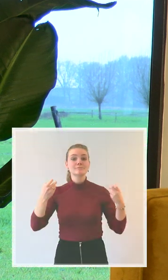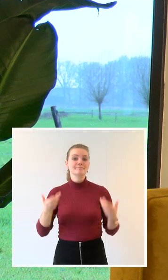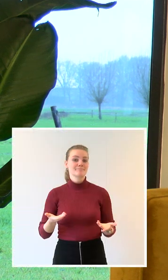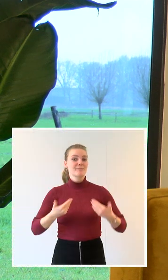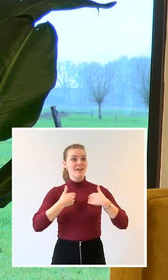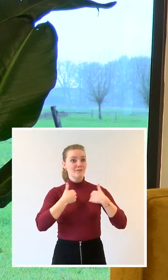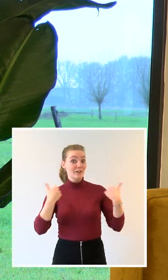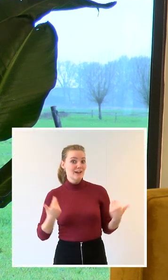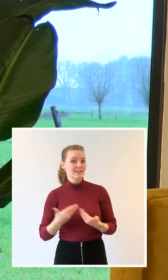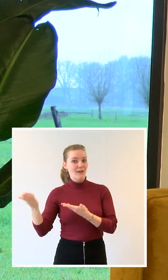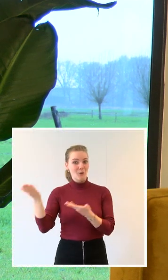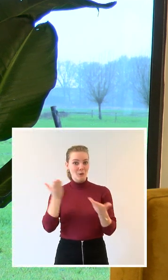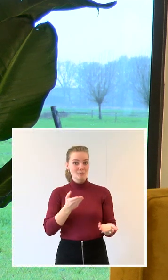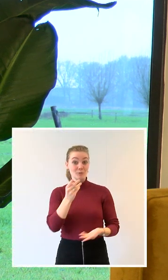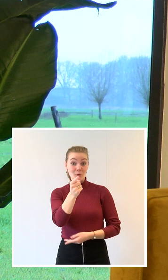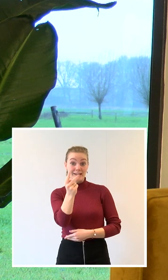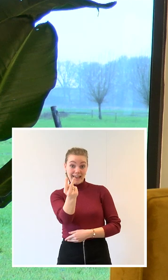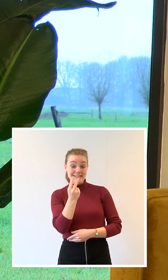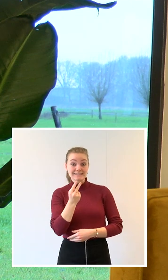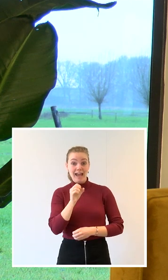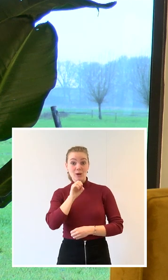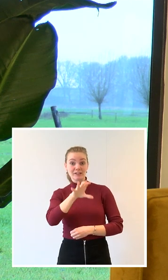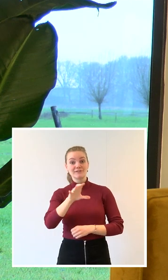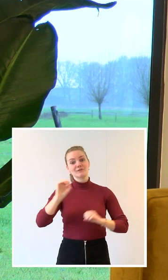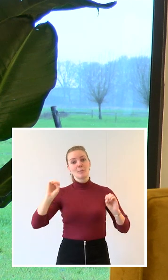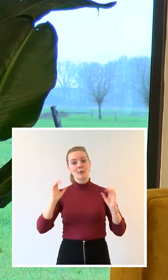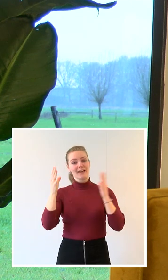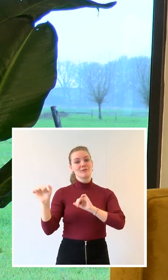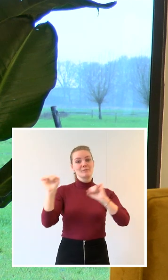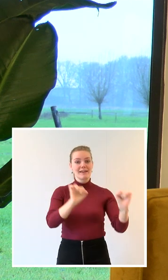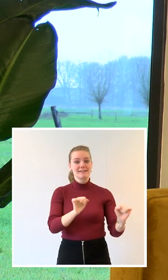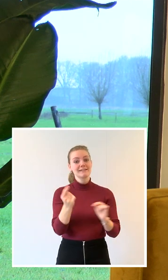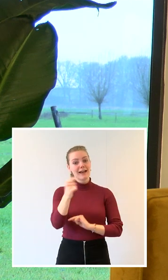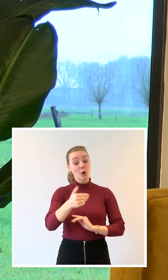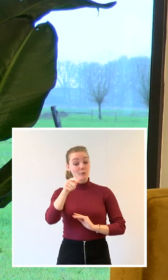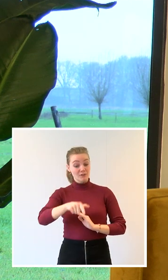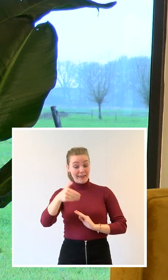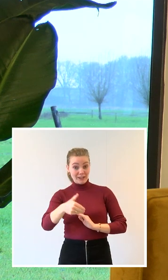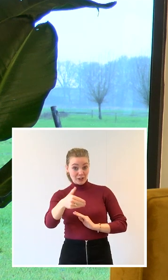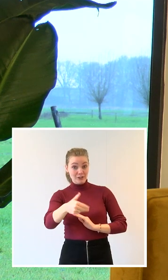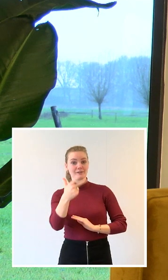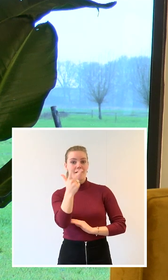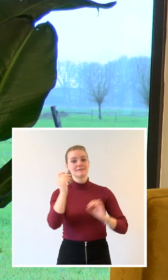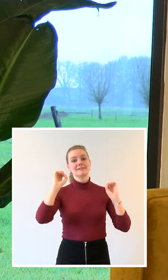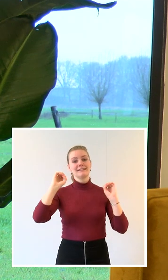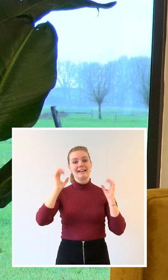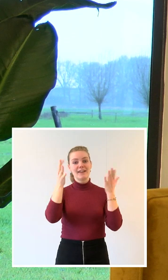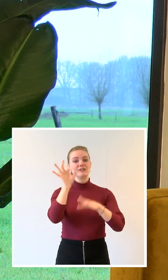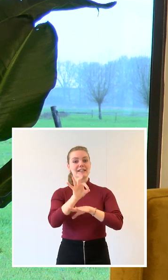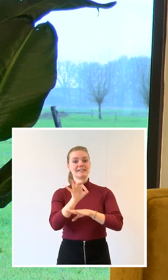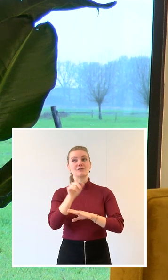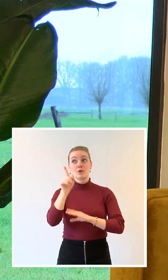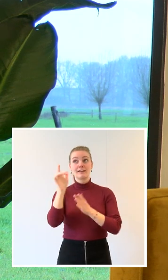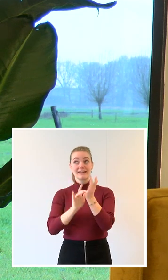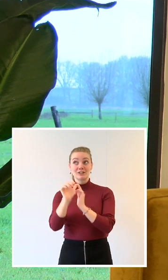Beleef Mee. De komende weken staat het thema 8 levenslessen voor het volgen van Jezus centraal. Het is